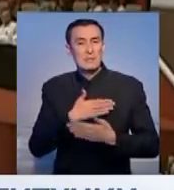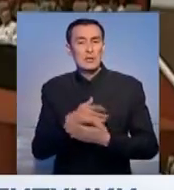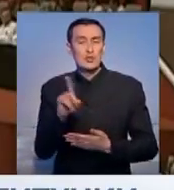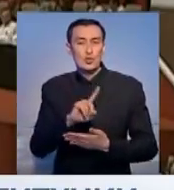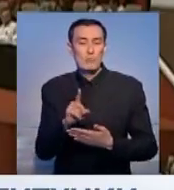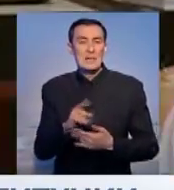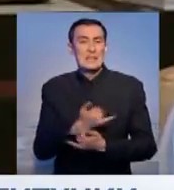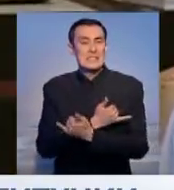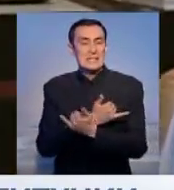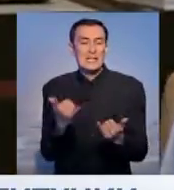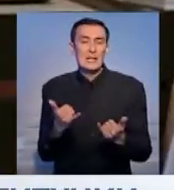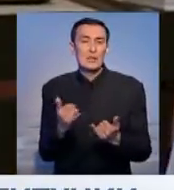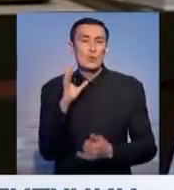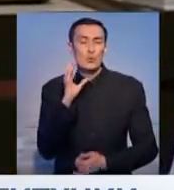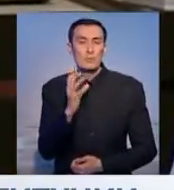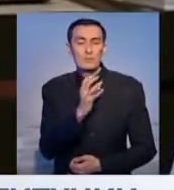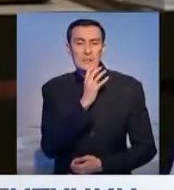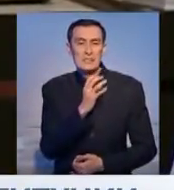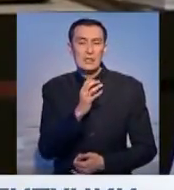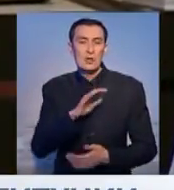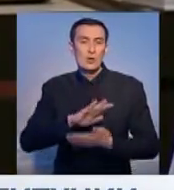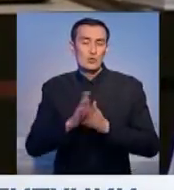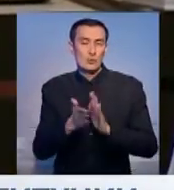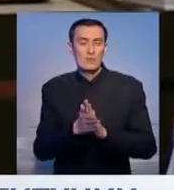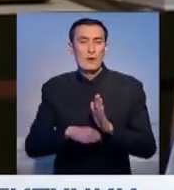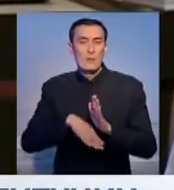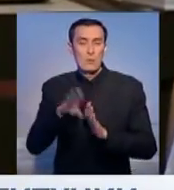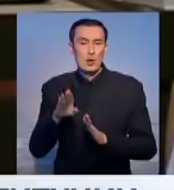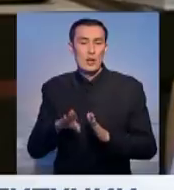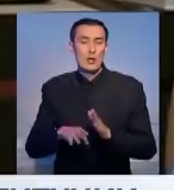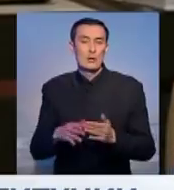чтобы сделать кубинский социализм более устойчивым.